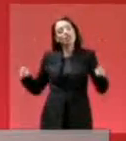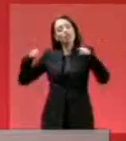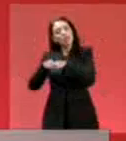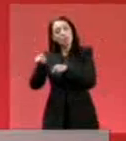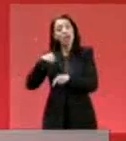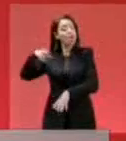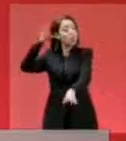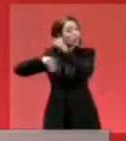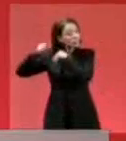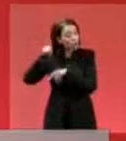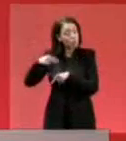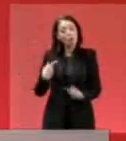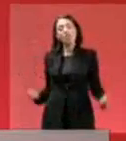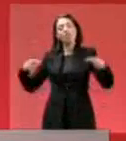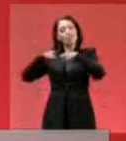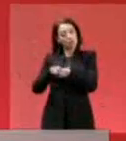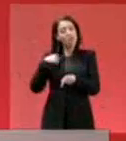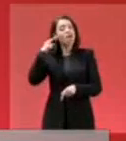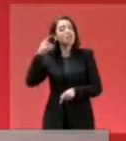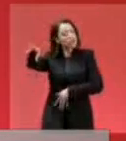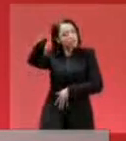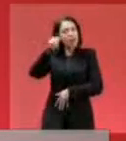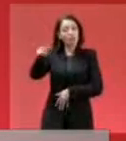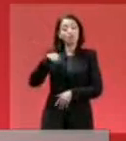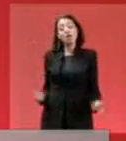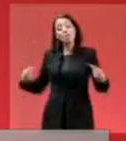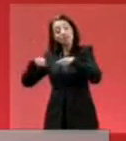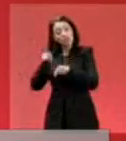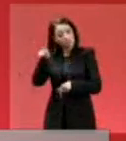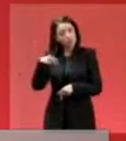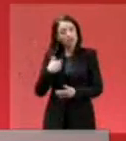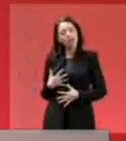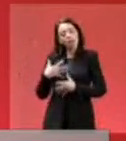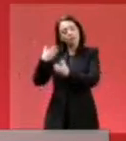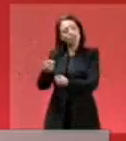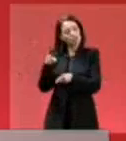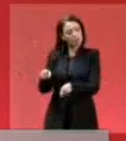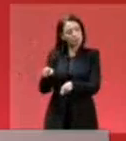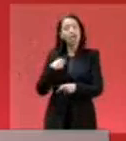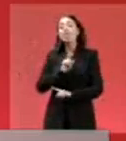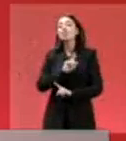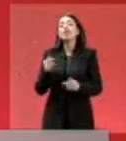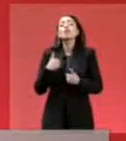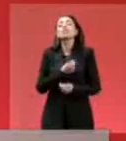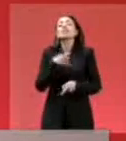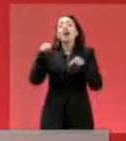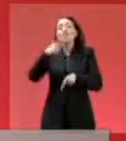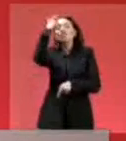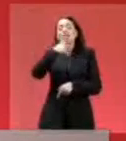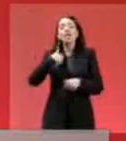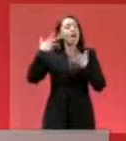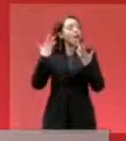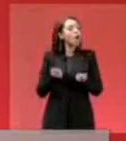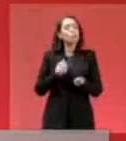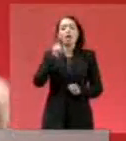να σας ακούμε, είμαστε δίπλα σας για να σας καταλάβουμε, είμαστε δίπλα σας για να σας εμπιστευόμαστε. Δεν είμαστε εμείς αυτοί οι οποίοι θέλουμε